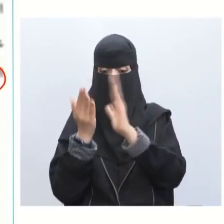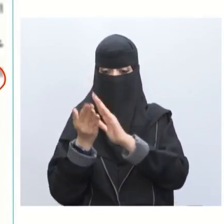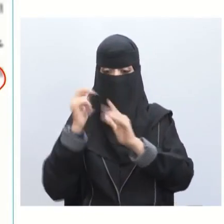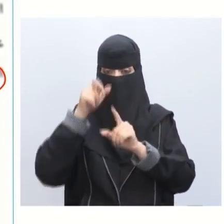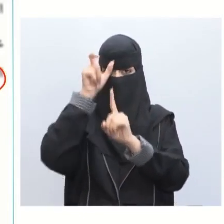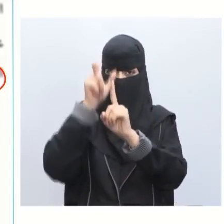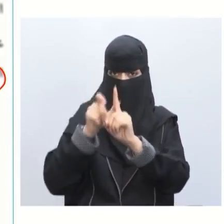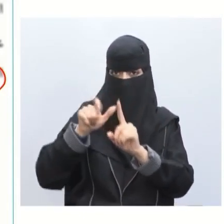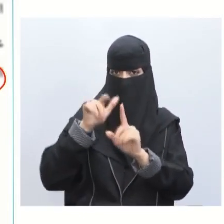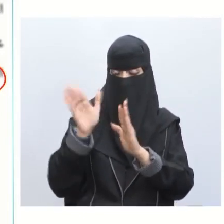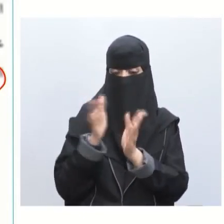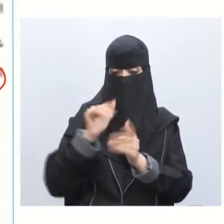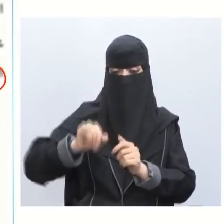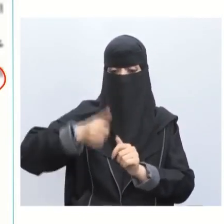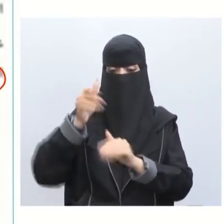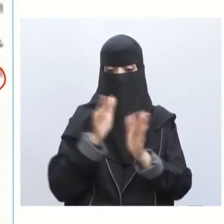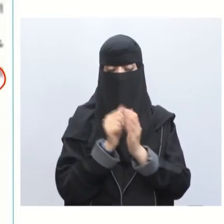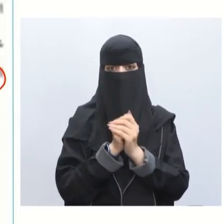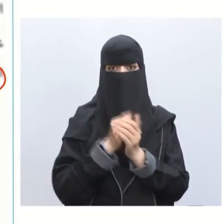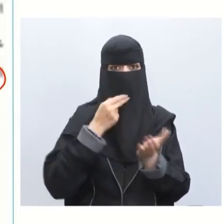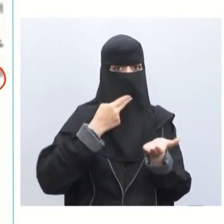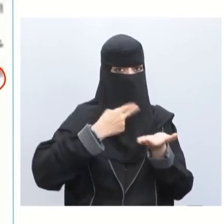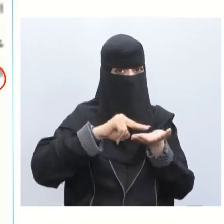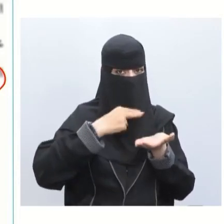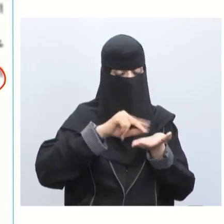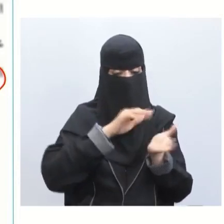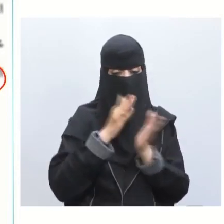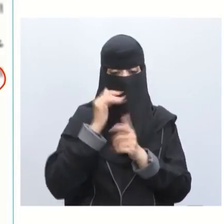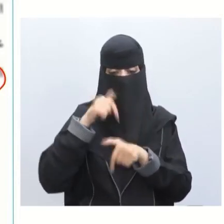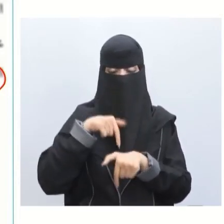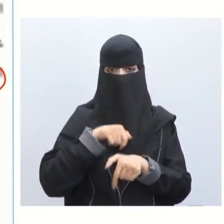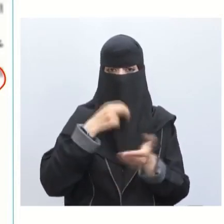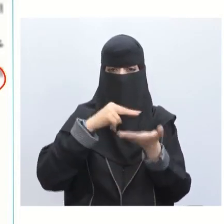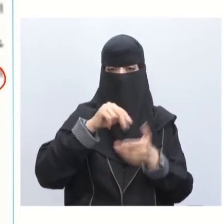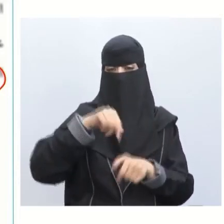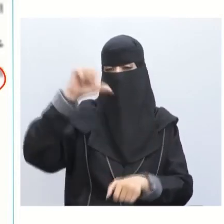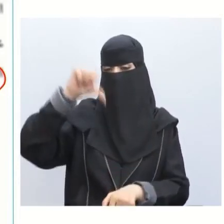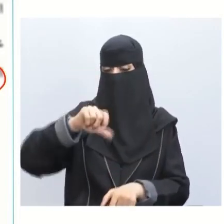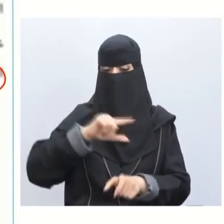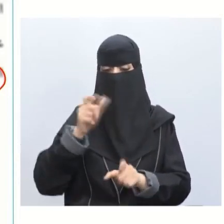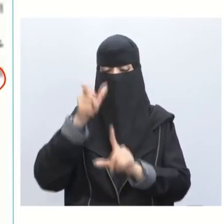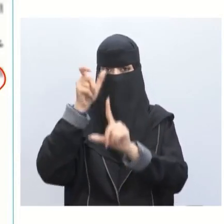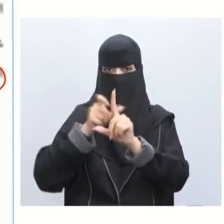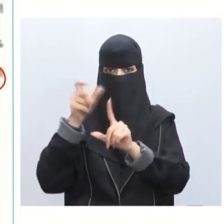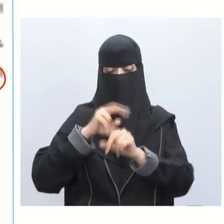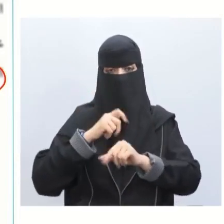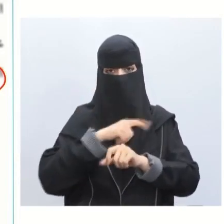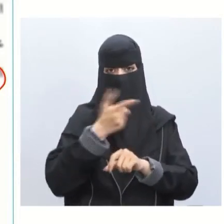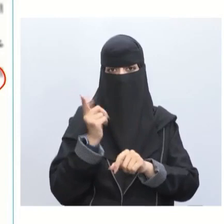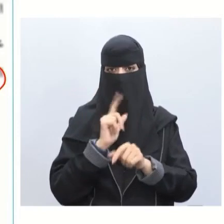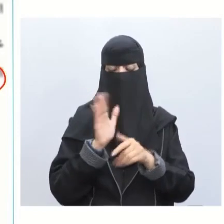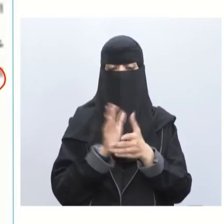انتحال انتحال شخصيه شخص ما وارسال رسائل مسيئه